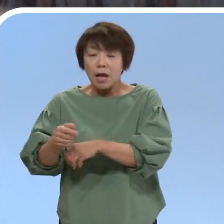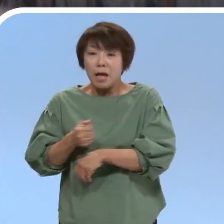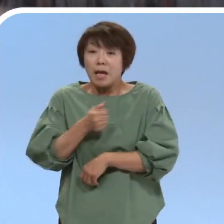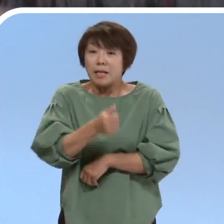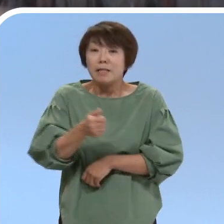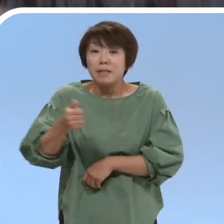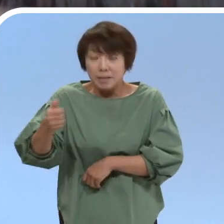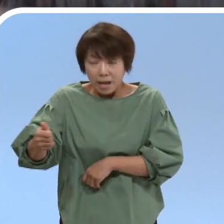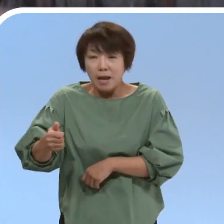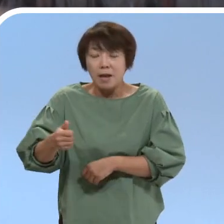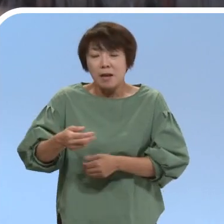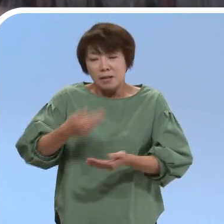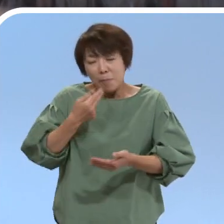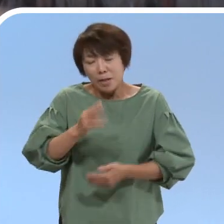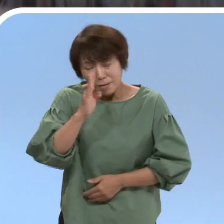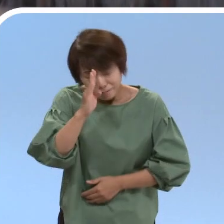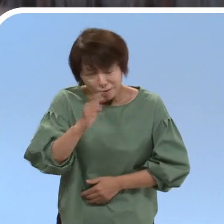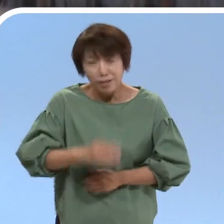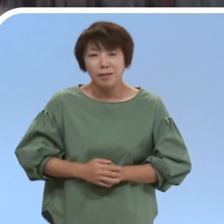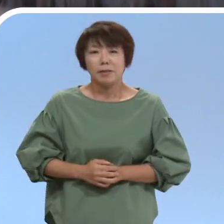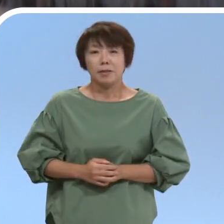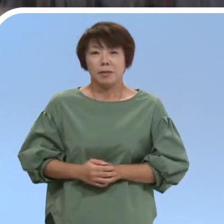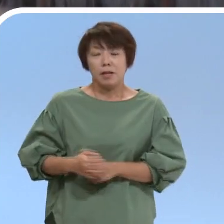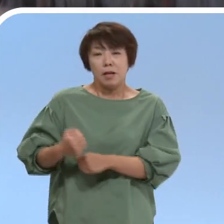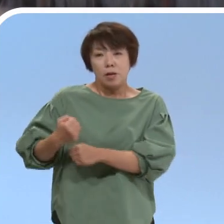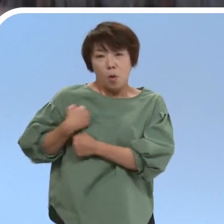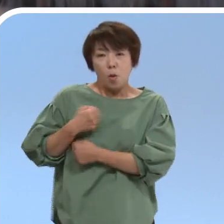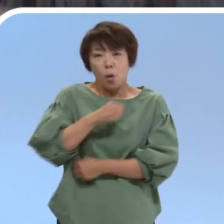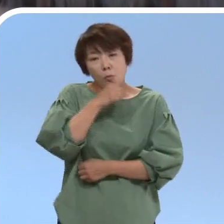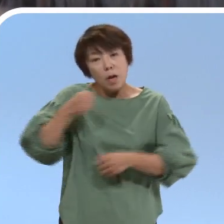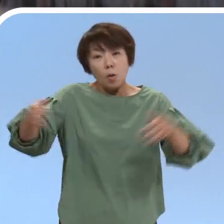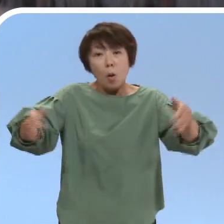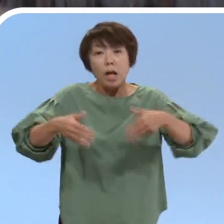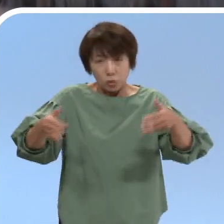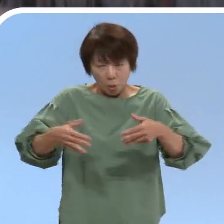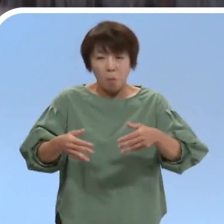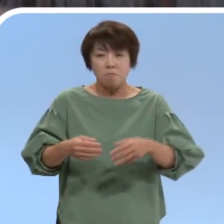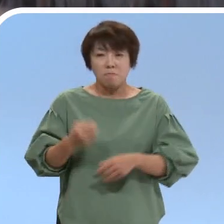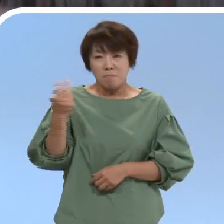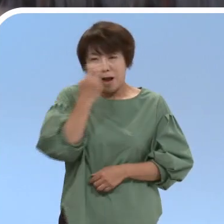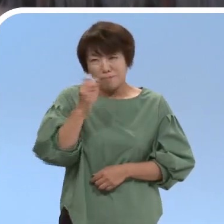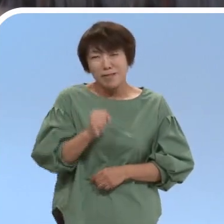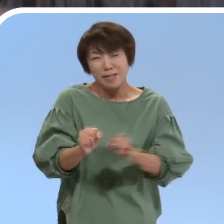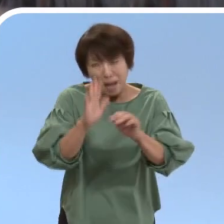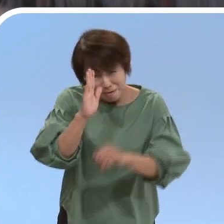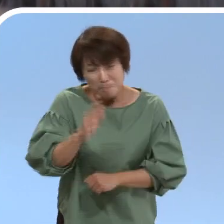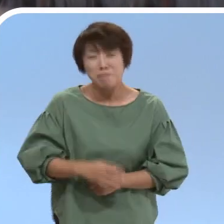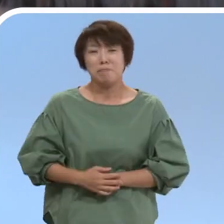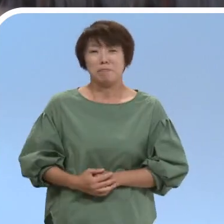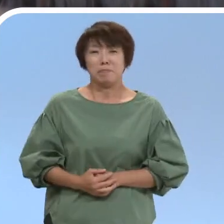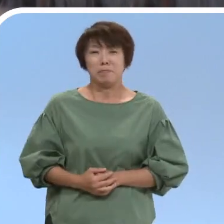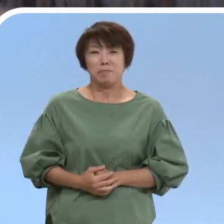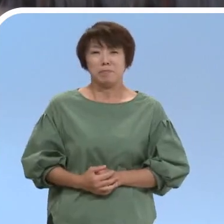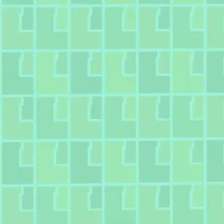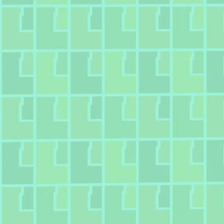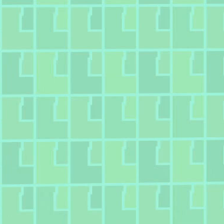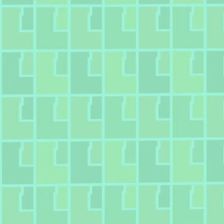の食を味わっていただきたいと思います。兵庫うまいもんコレクション要チェックです。